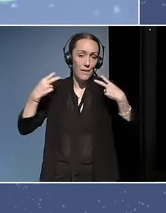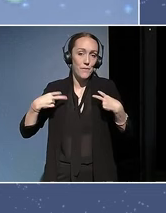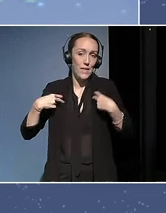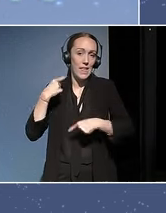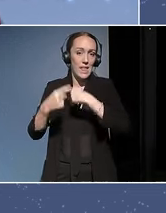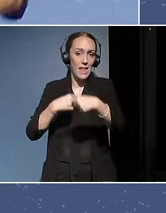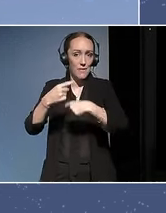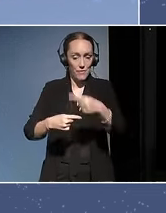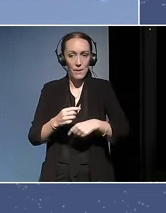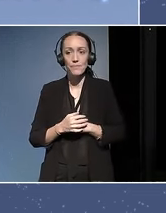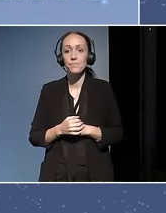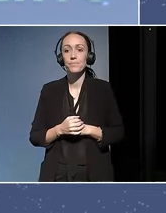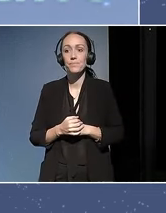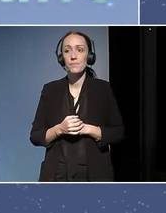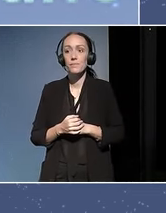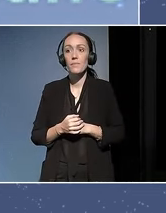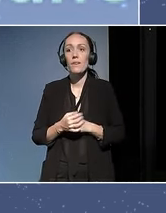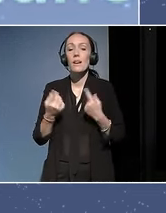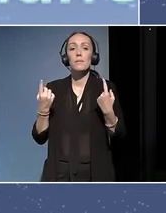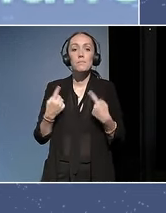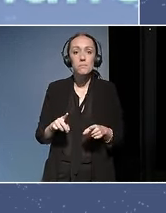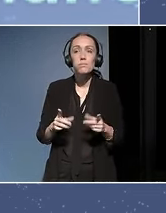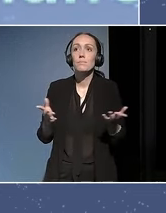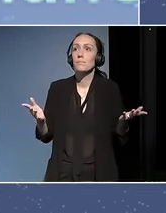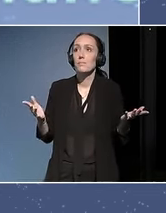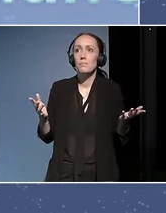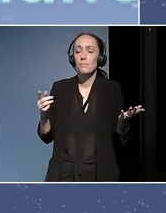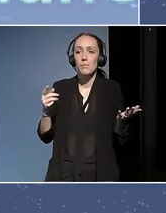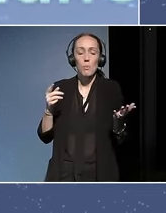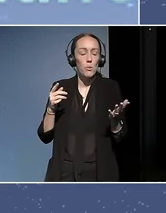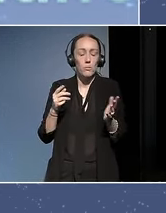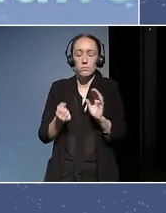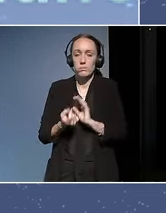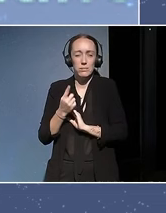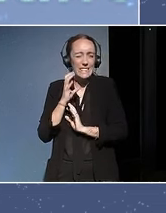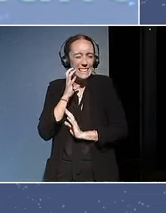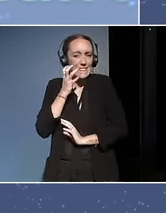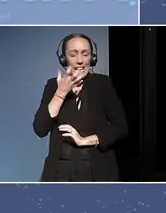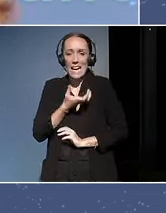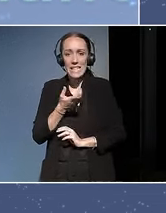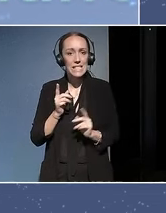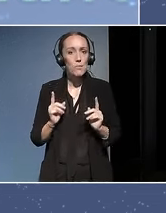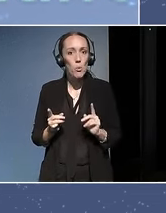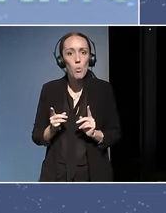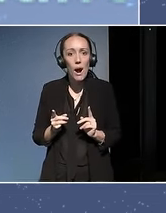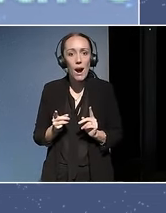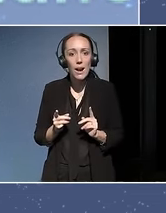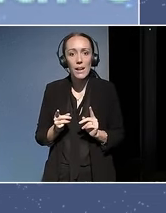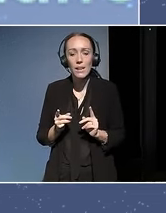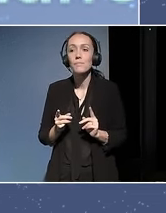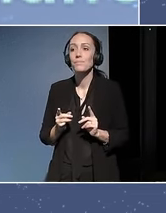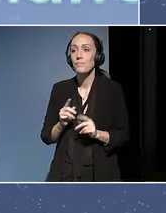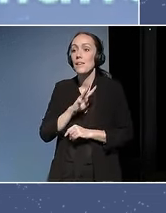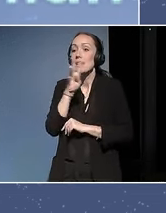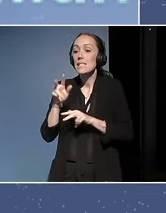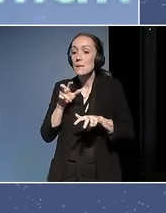spinosauri Questa è la follia Questa è l'eresia degli spinosauri questi qua si sono azzardati ad